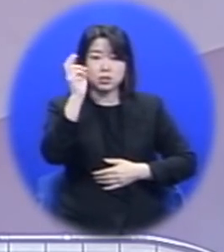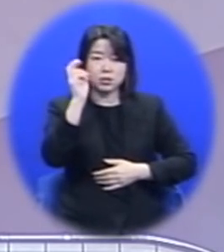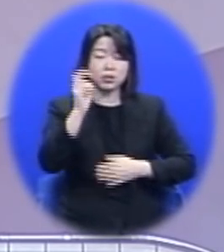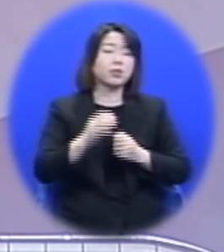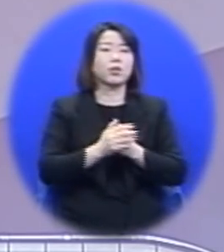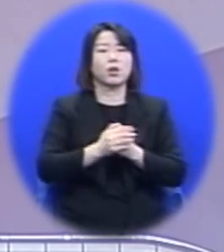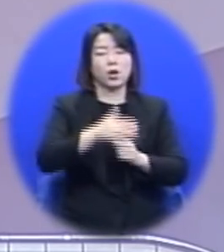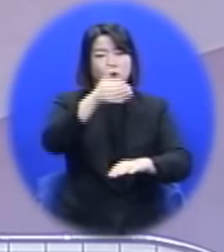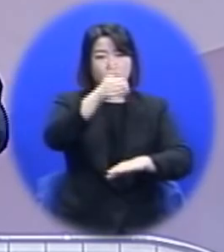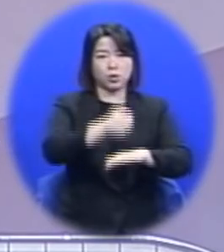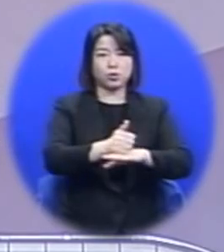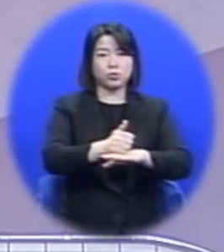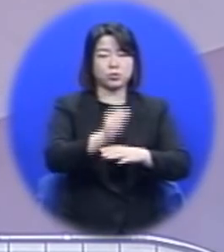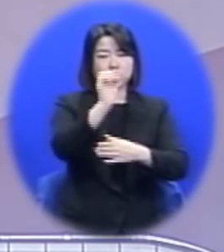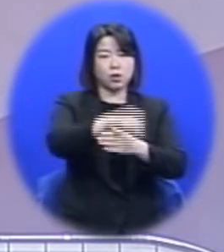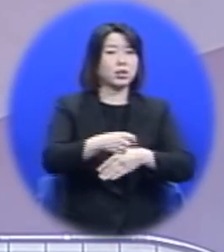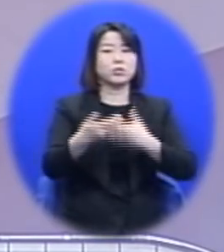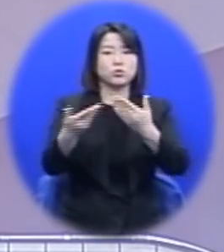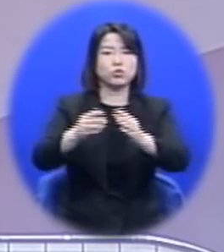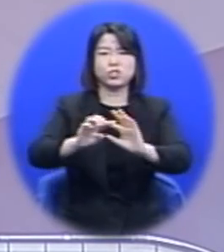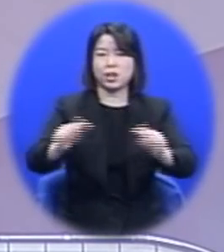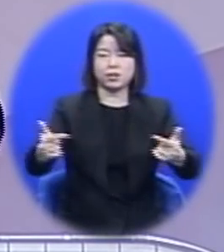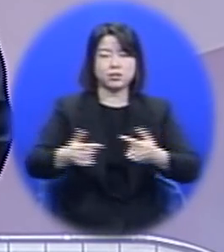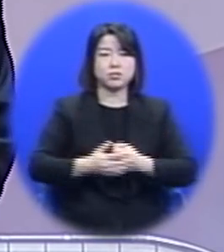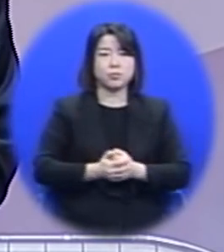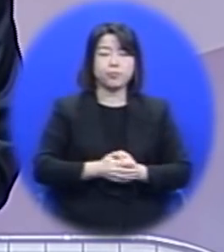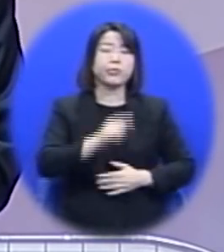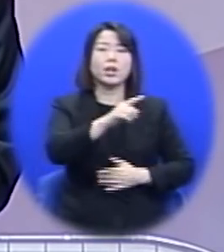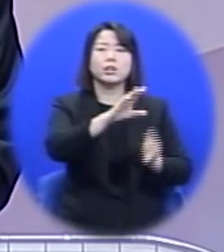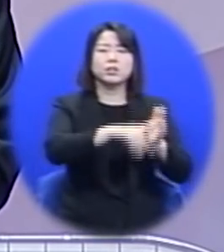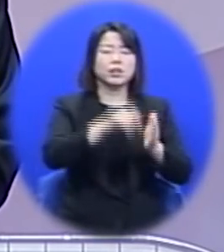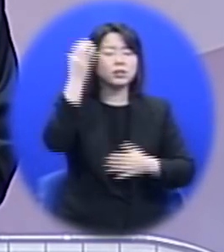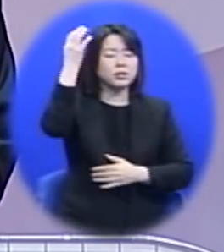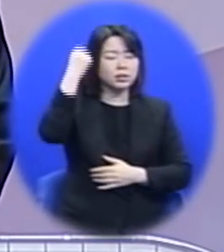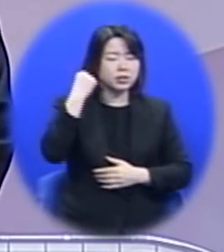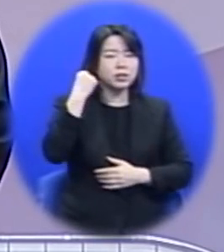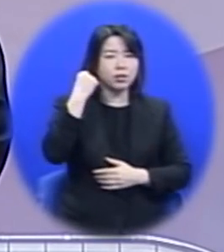생기셔서 결국은 허락하지 않았다는, 그때 그 기억을